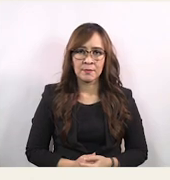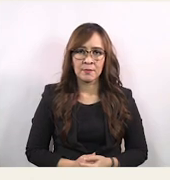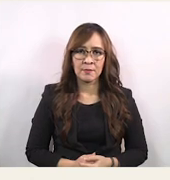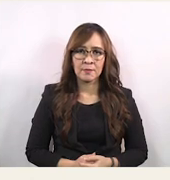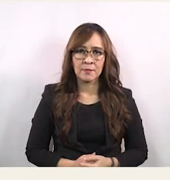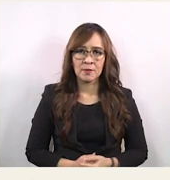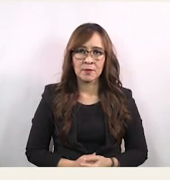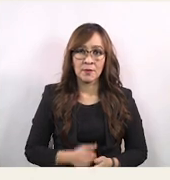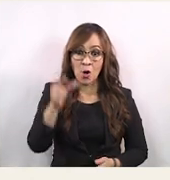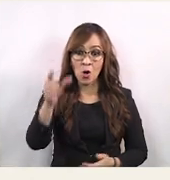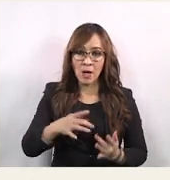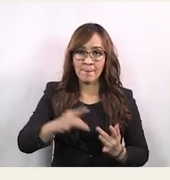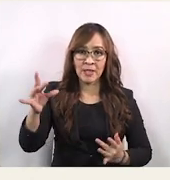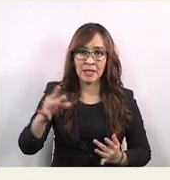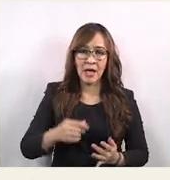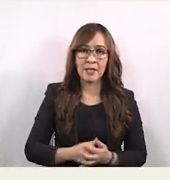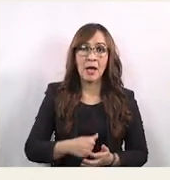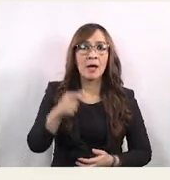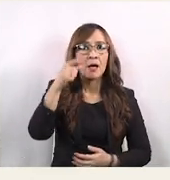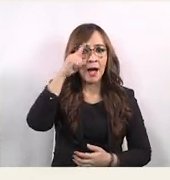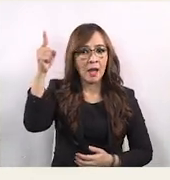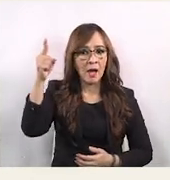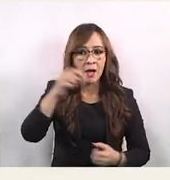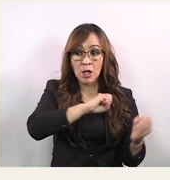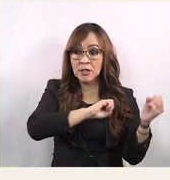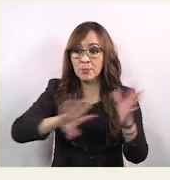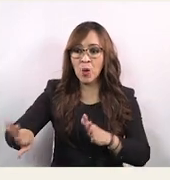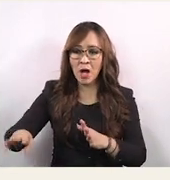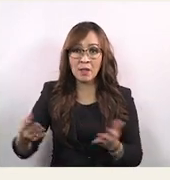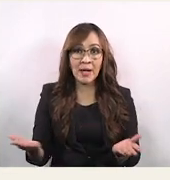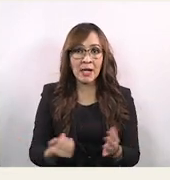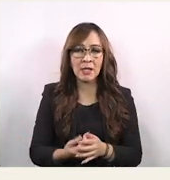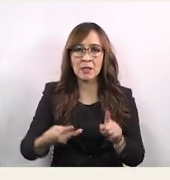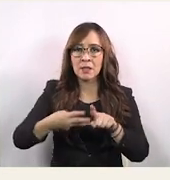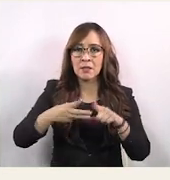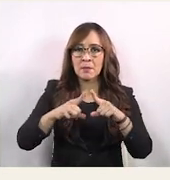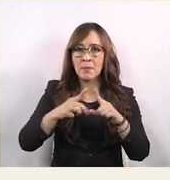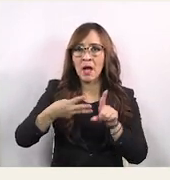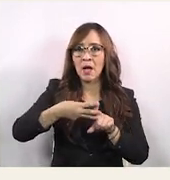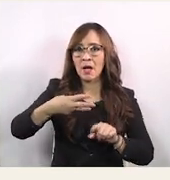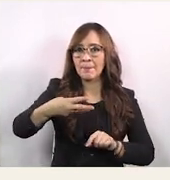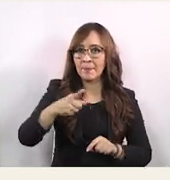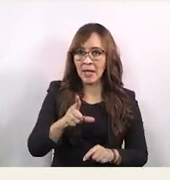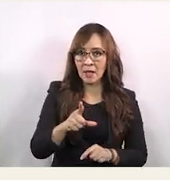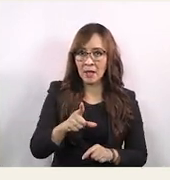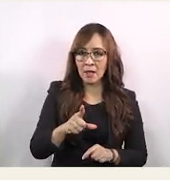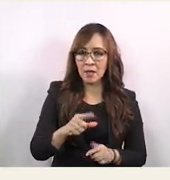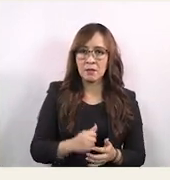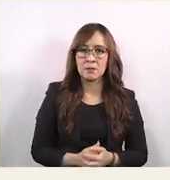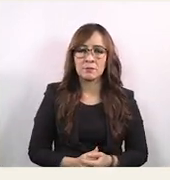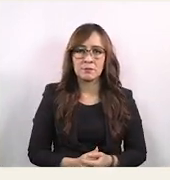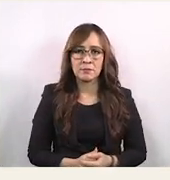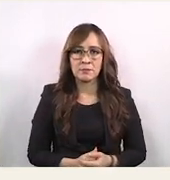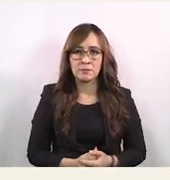umat pilihan Allah dibuang ke Babel Hai anak-anak Tuhan dibuang ia tidak dapat